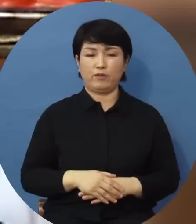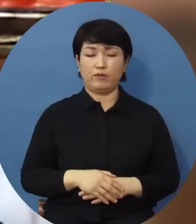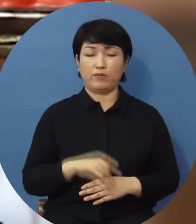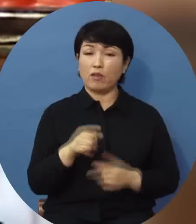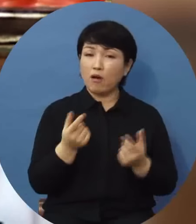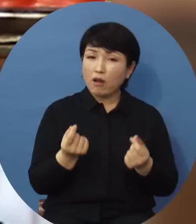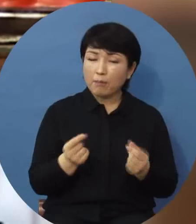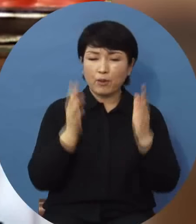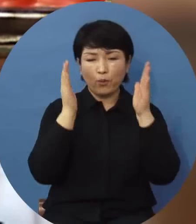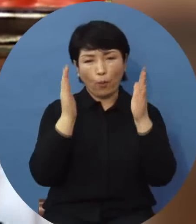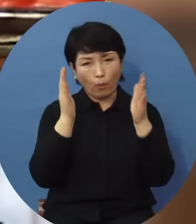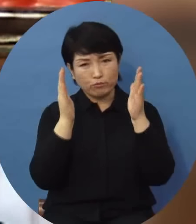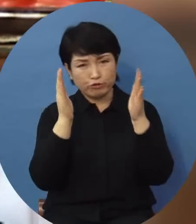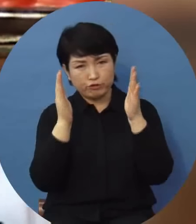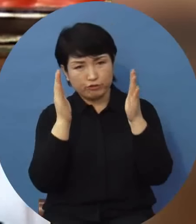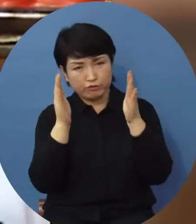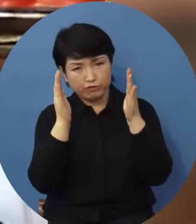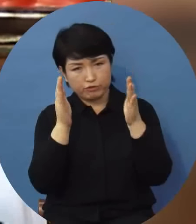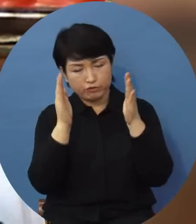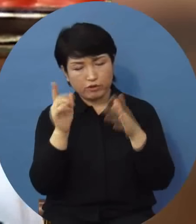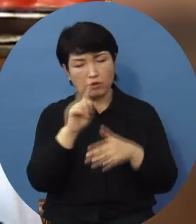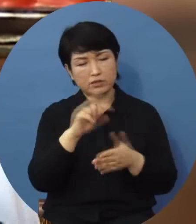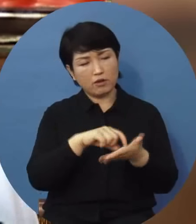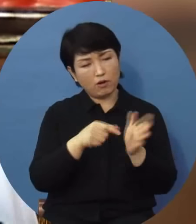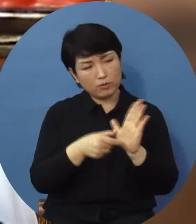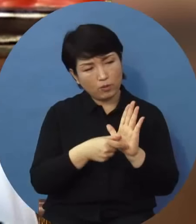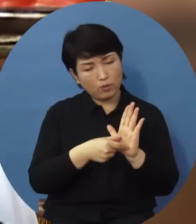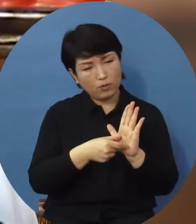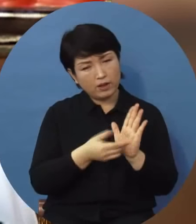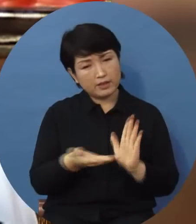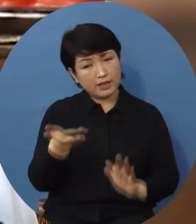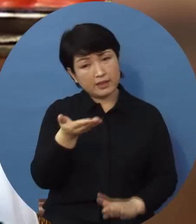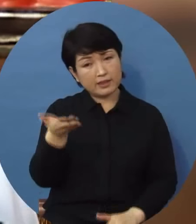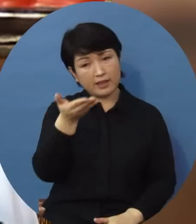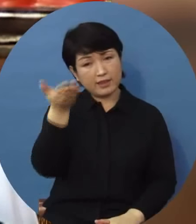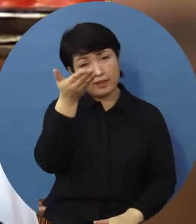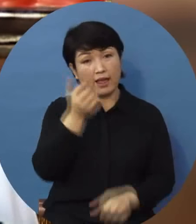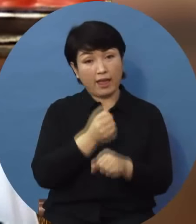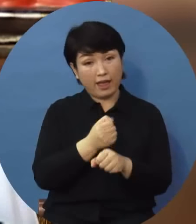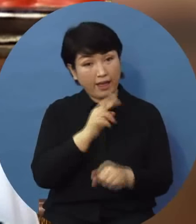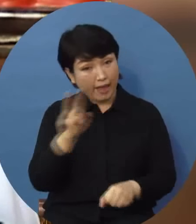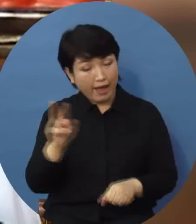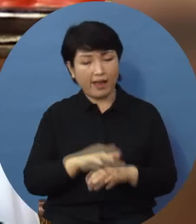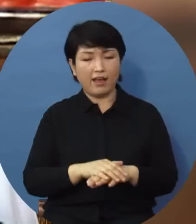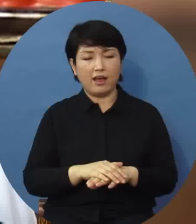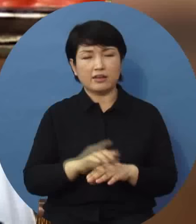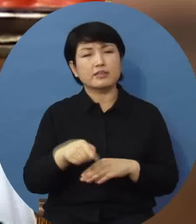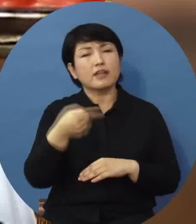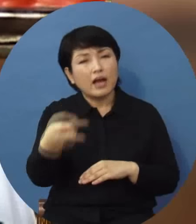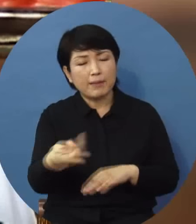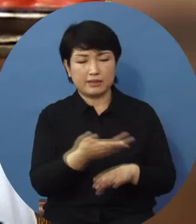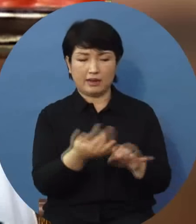이렇게 공부가 어느 정도 맞춰져야 그 다음에 이제